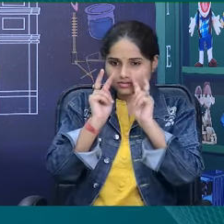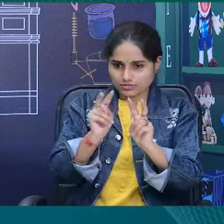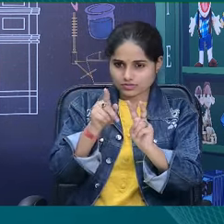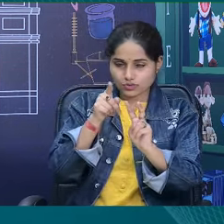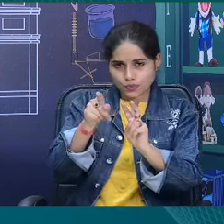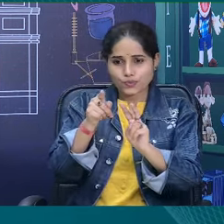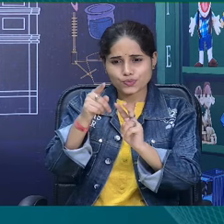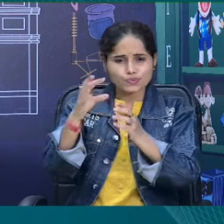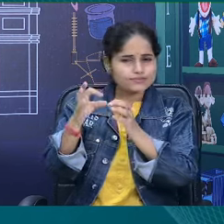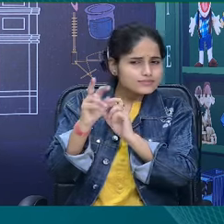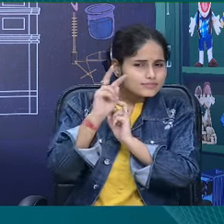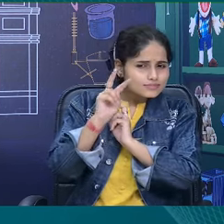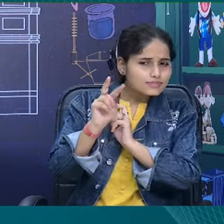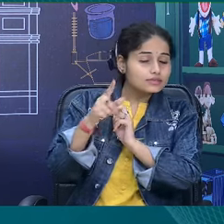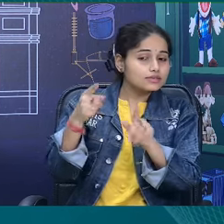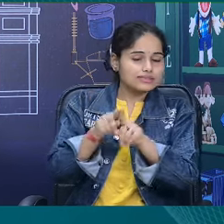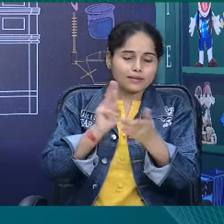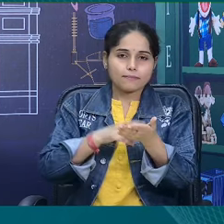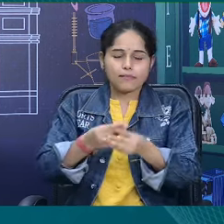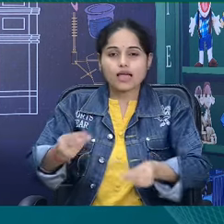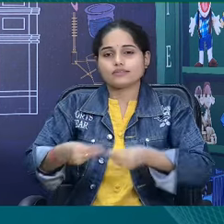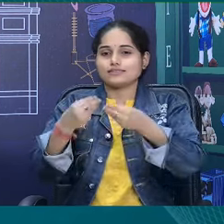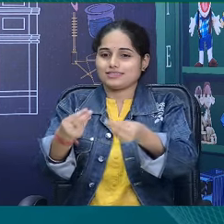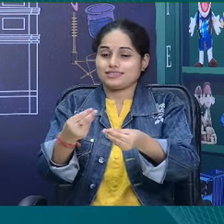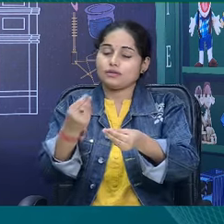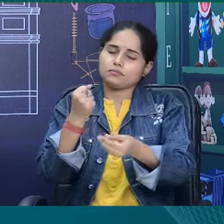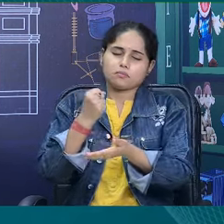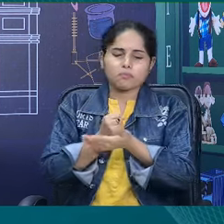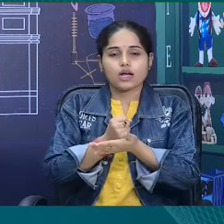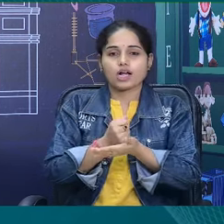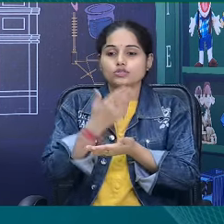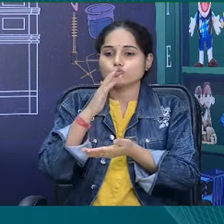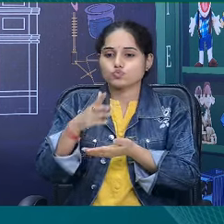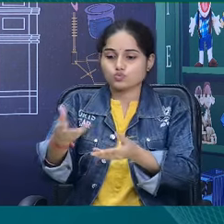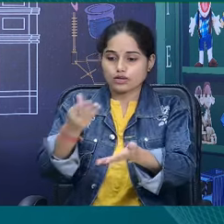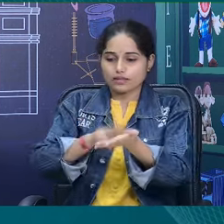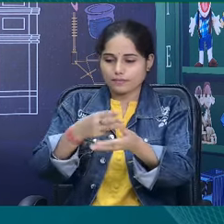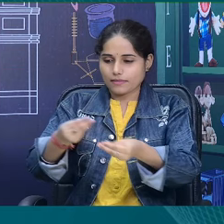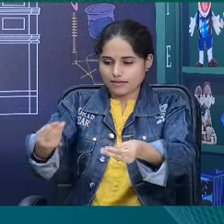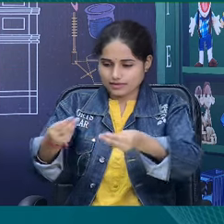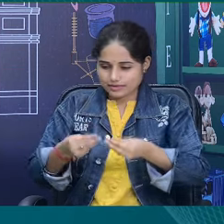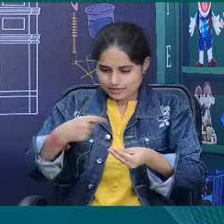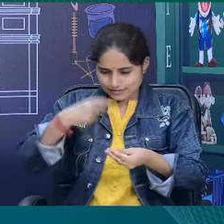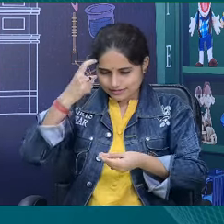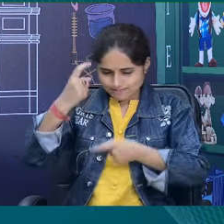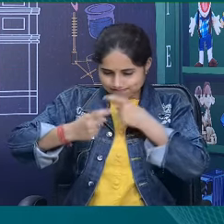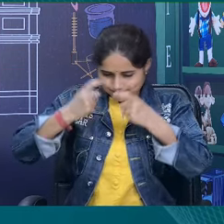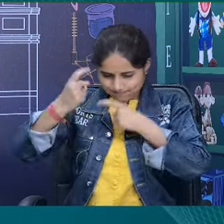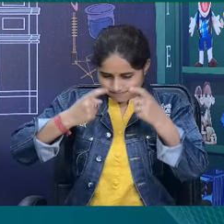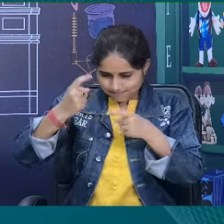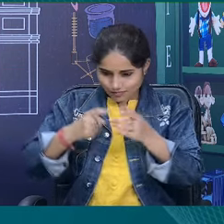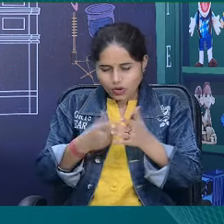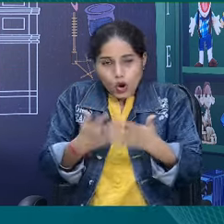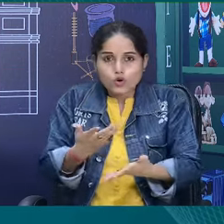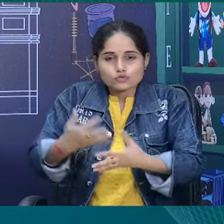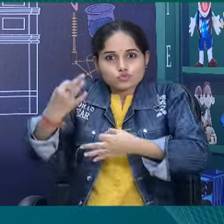तरह का मटेरियल दे दीजिए सर आई एम डैम श्यर कि बच्चा कुछ ना कुछ जरूर क्रिएट करेगा क्योंकि जो थिंकिंग प्रोसेस है वह बहुत ही शार्प है आज की